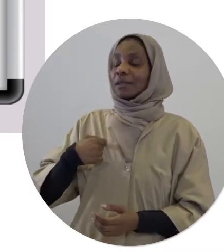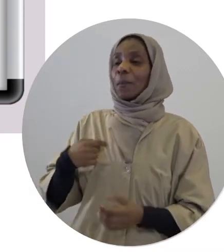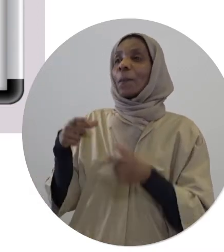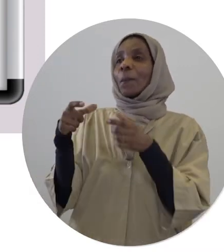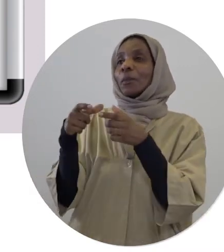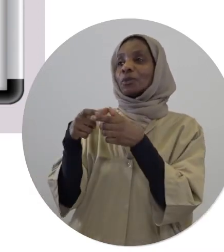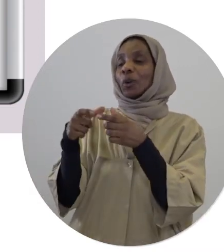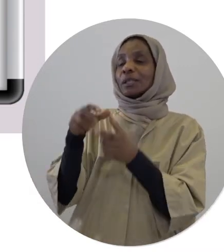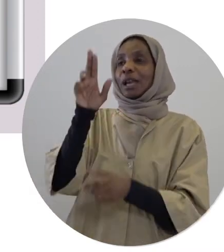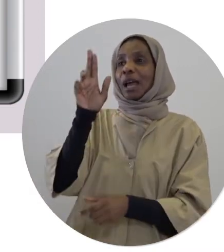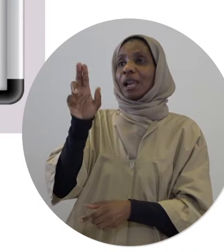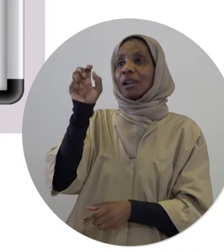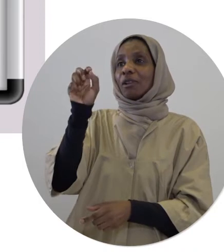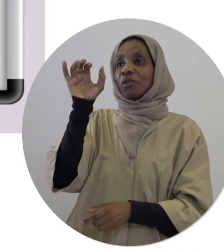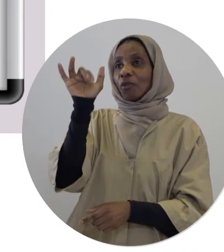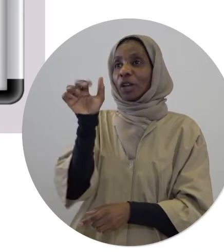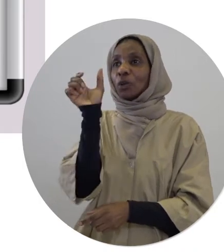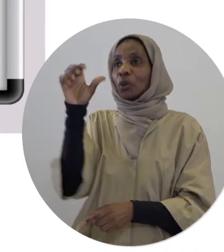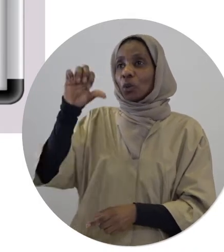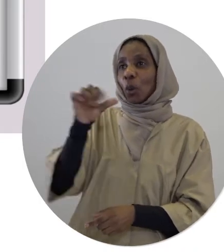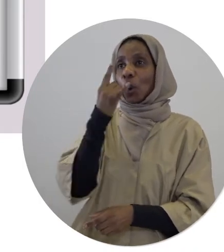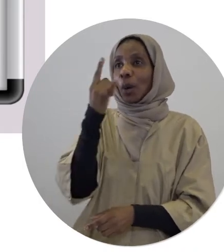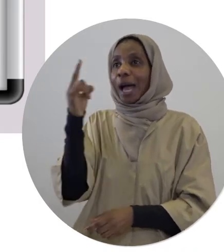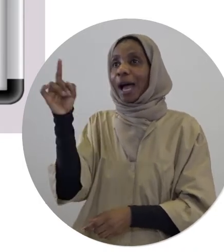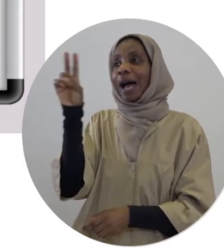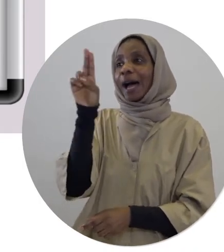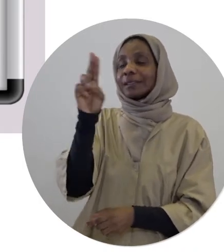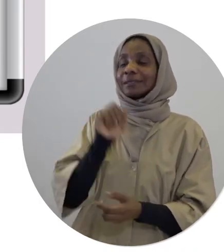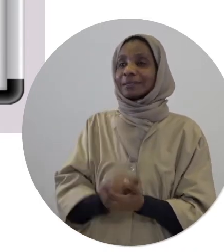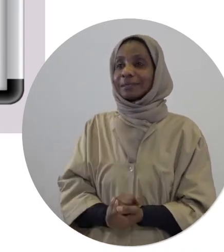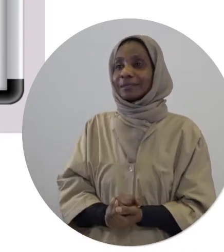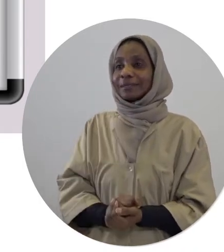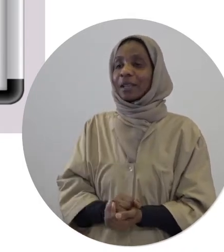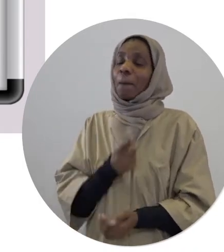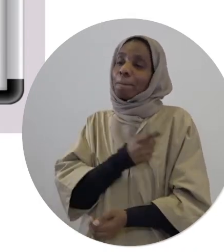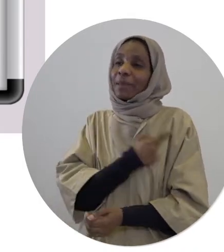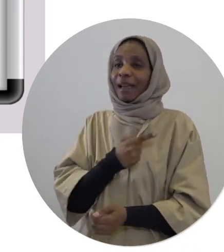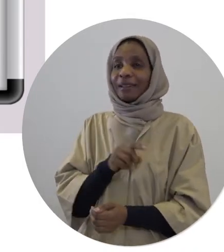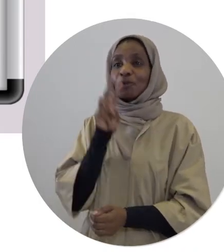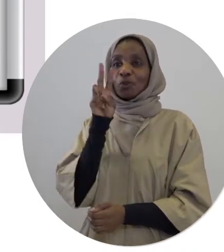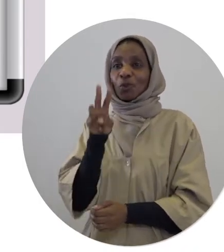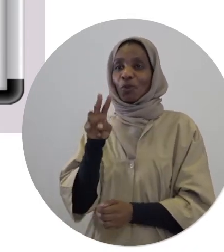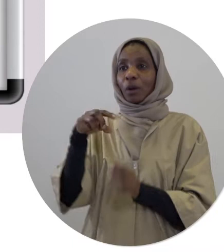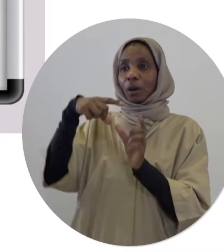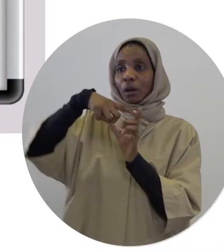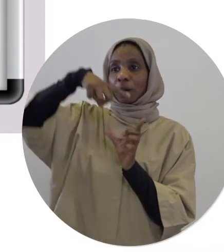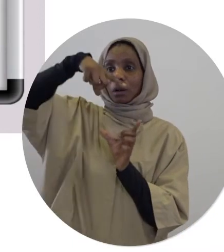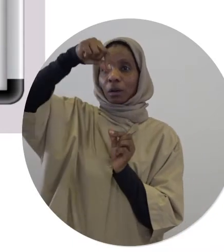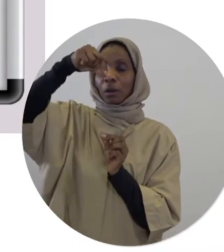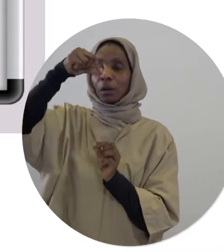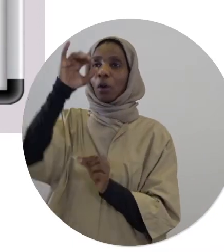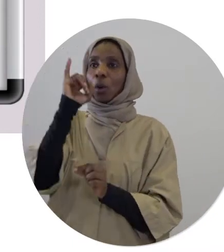وهي عائلة مختلفة عن الكحولات، وهي عائلة الفينولات. نأخذ الأمثلة. لاحظ أن